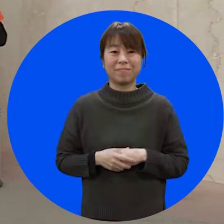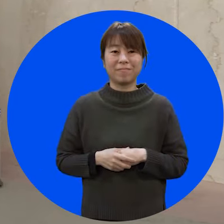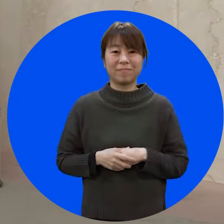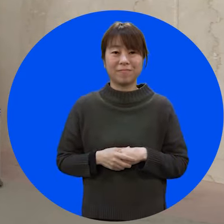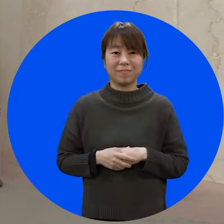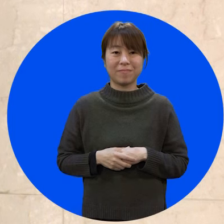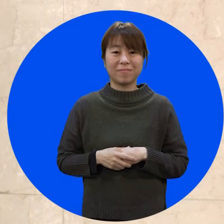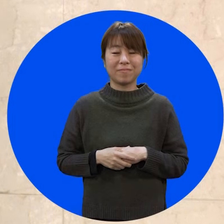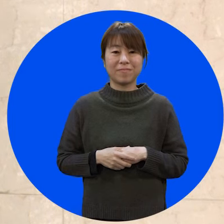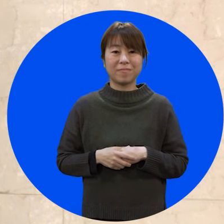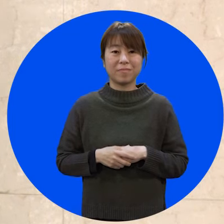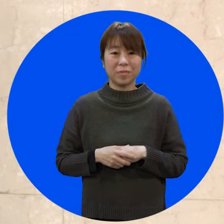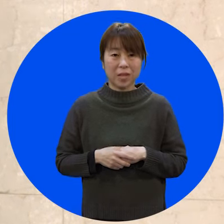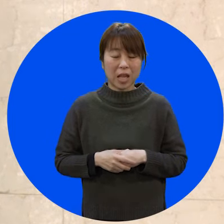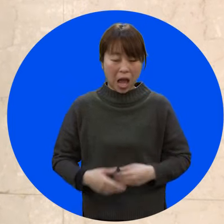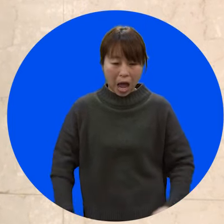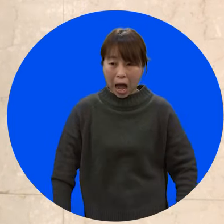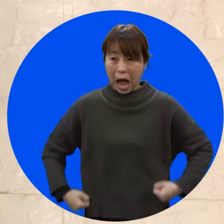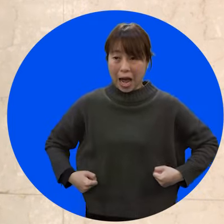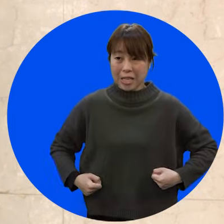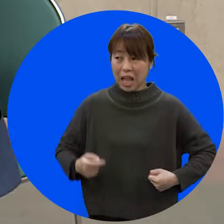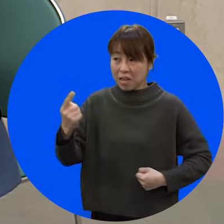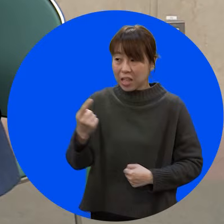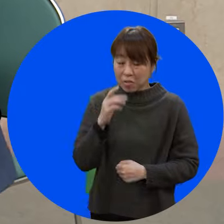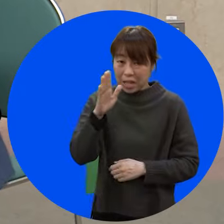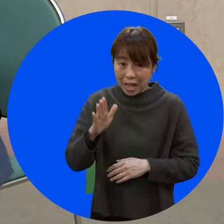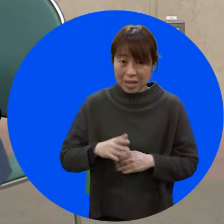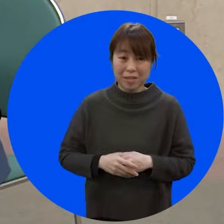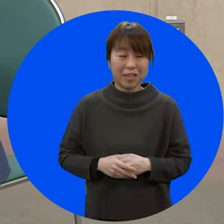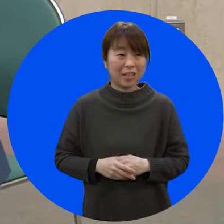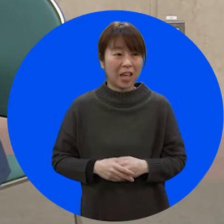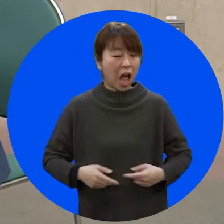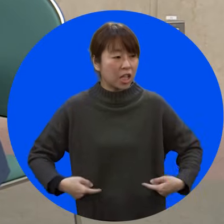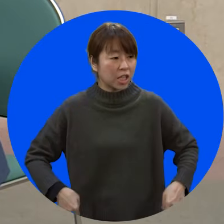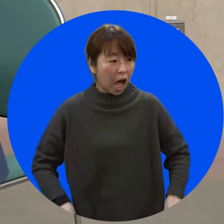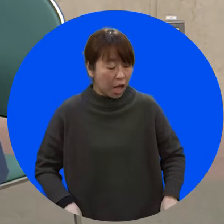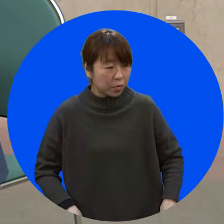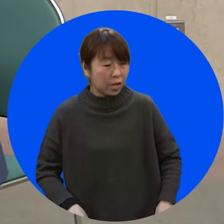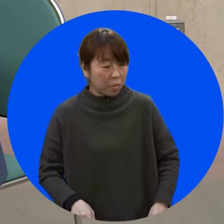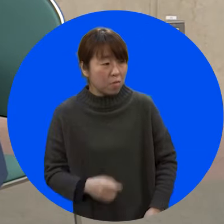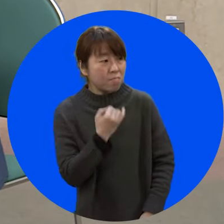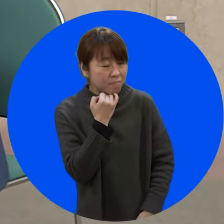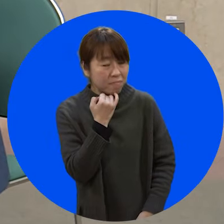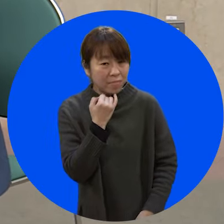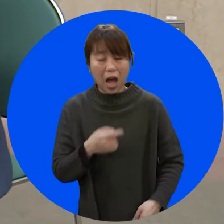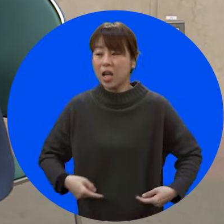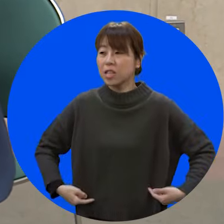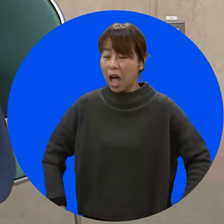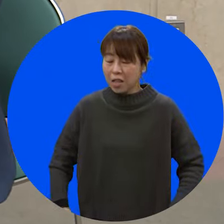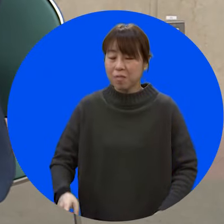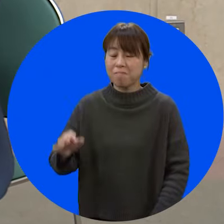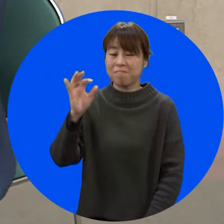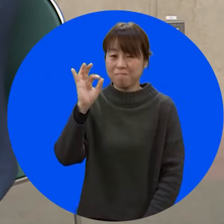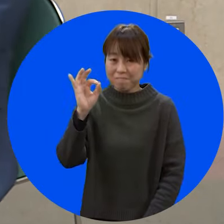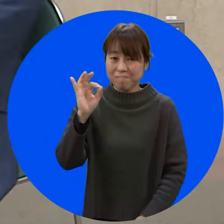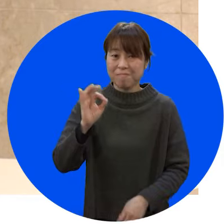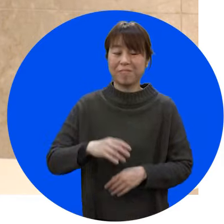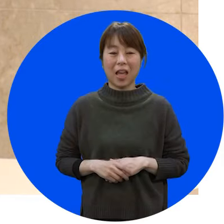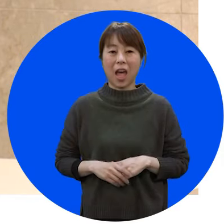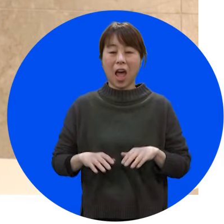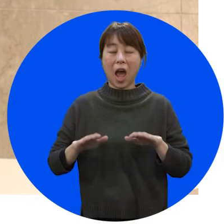いはい、 短パン履いて来てください。 ミニスカートの方がいい。 ミニスカートでも OK ですね、 はい